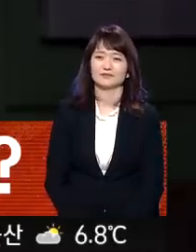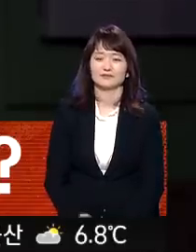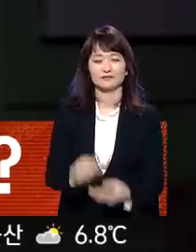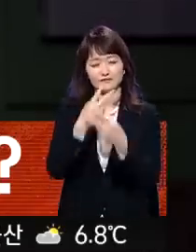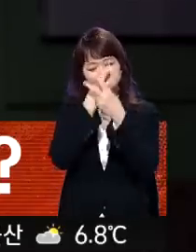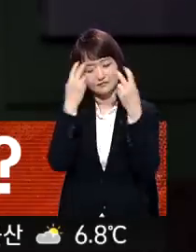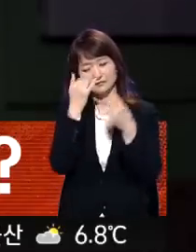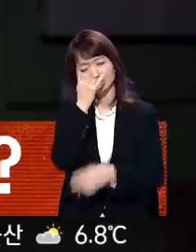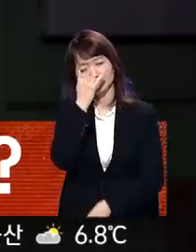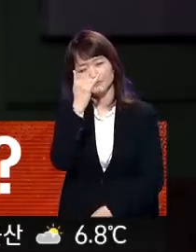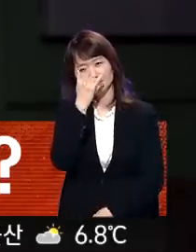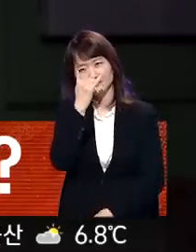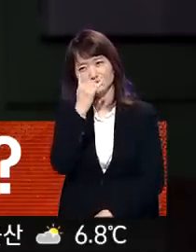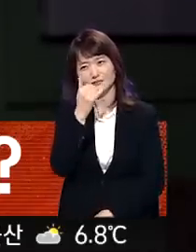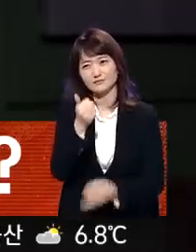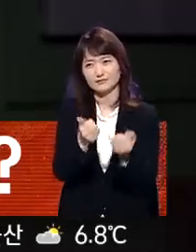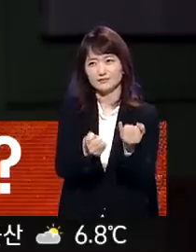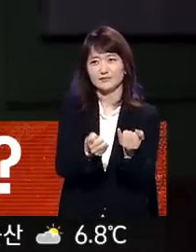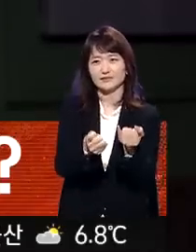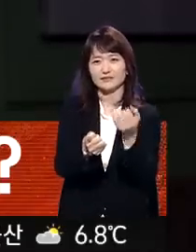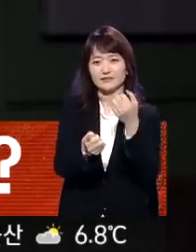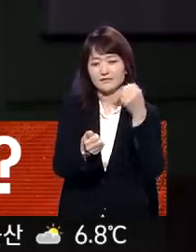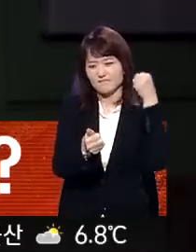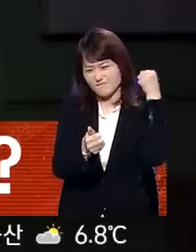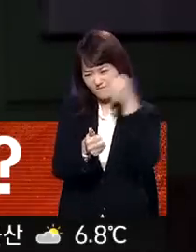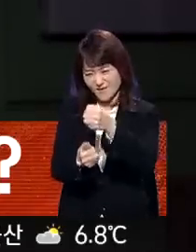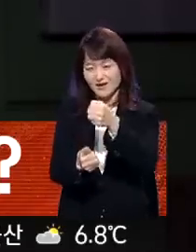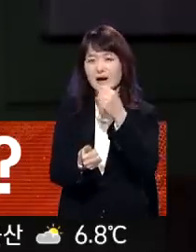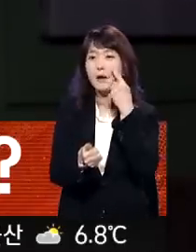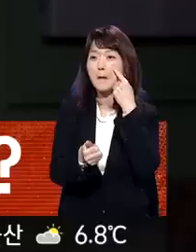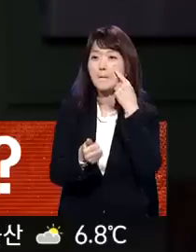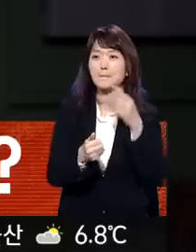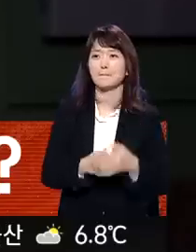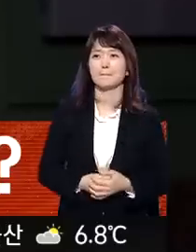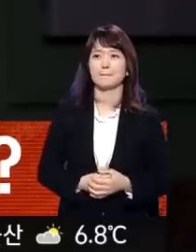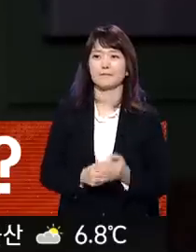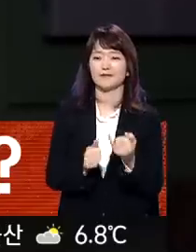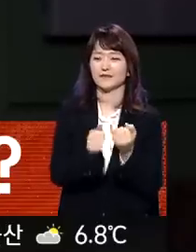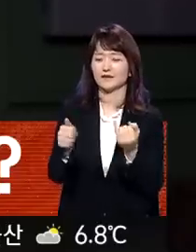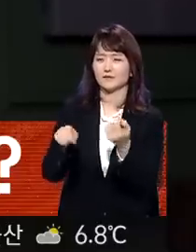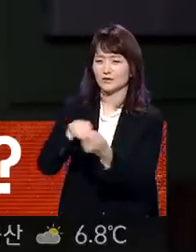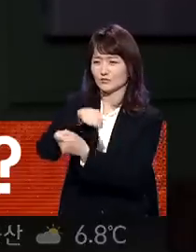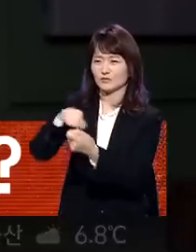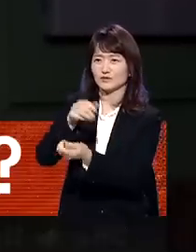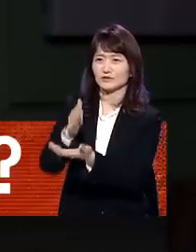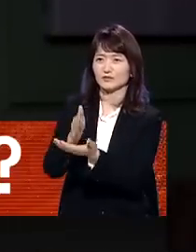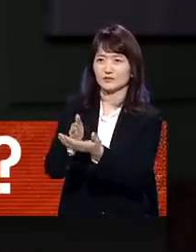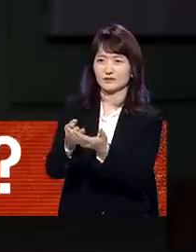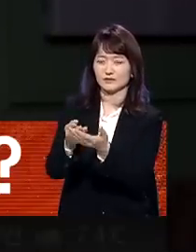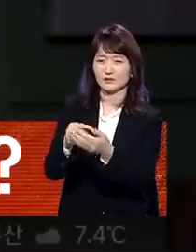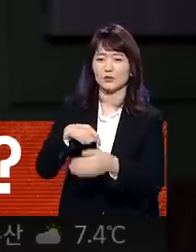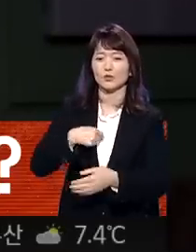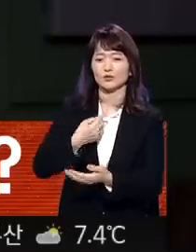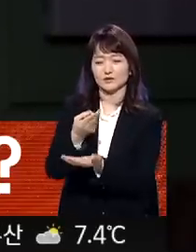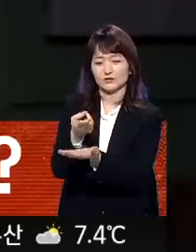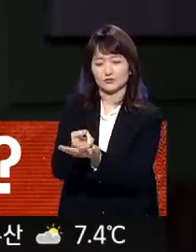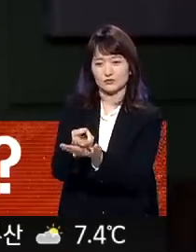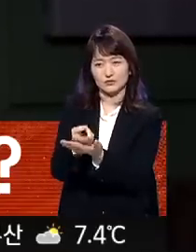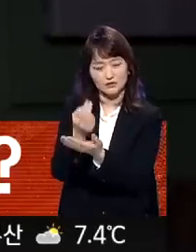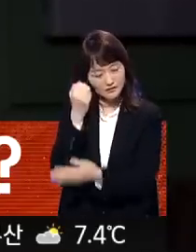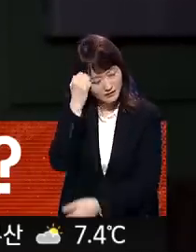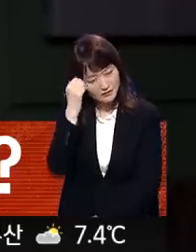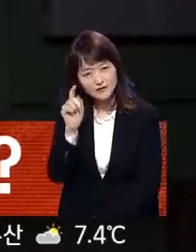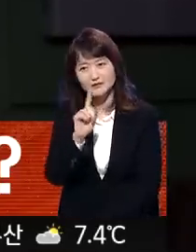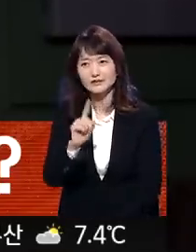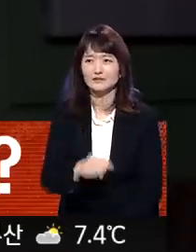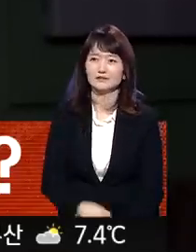잠꼬대인 척하면서 주먹으로 한 대 쳐보세요. 헬더덕님, 남편 묶는 건 좀 그렇고 침낭에서 재우면 안 되나요? 이런 솔루션을 좀